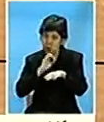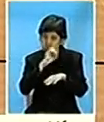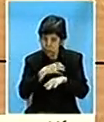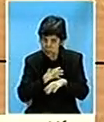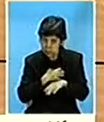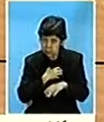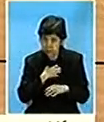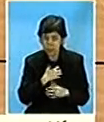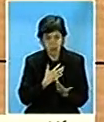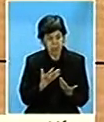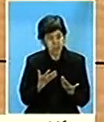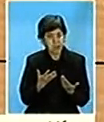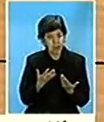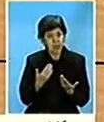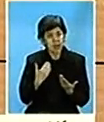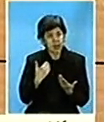ามันเป็นความจำเป็น